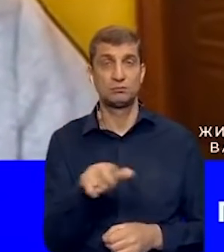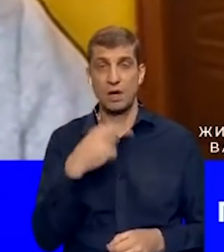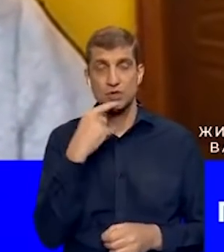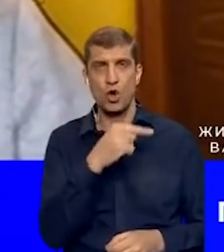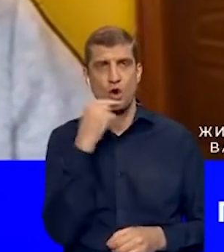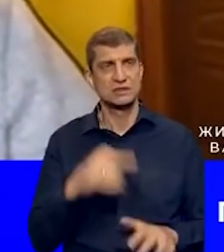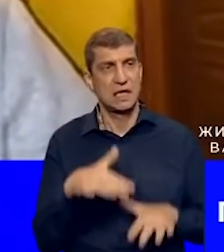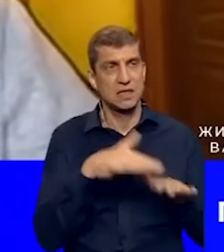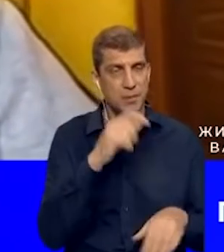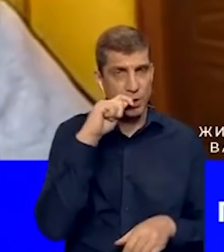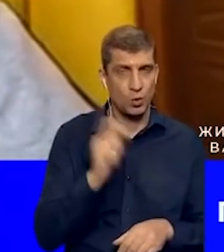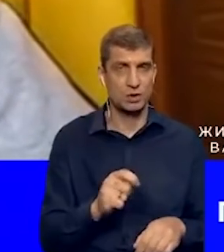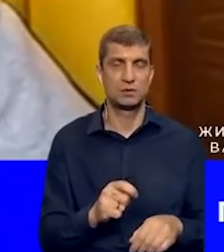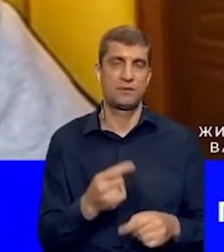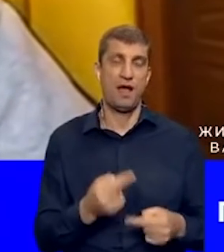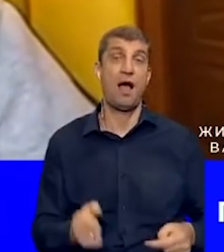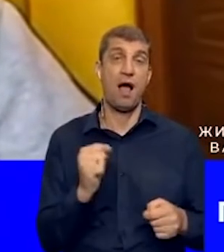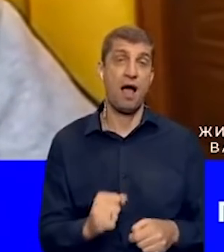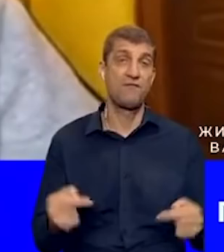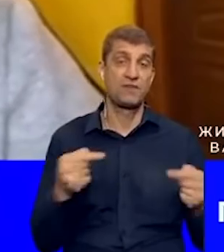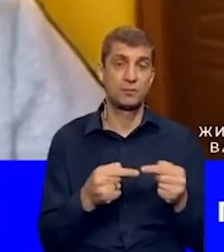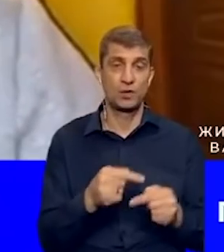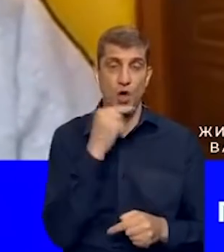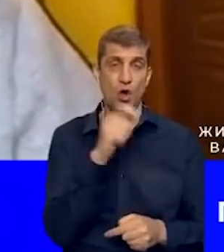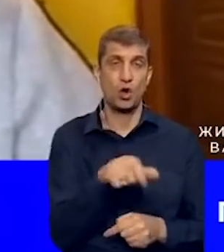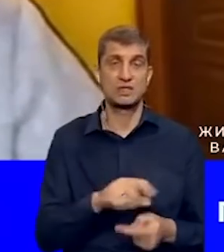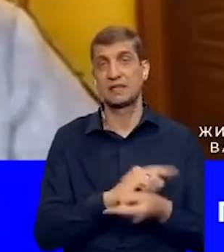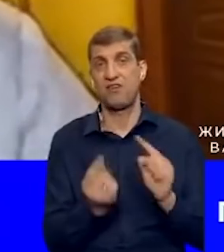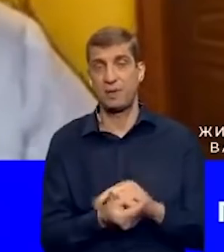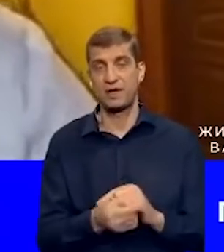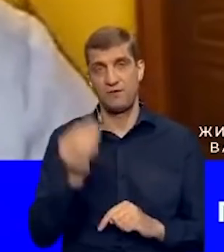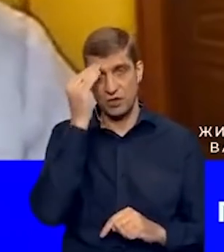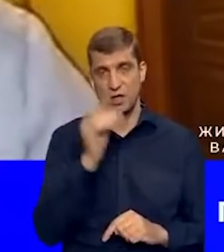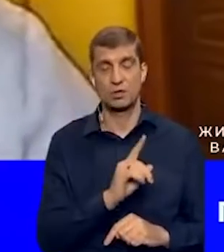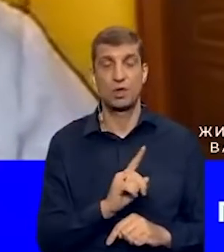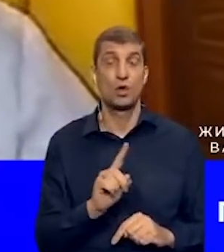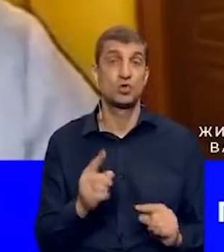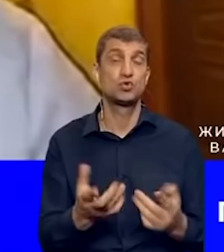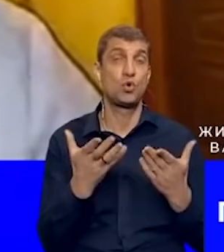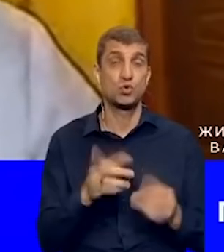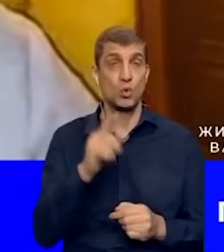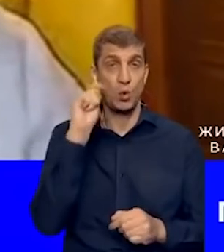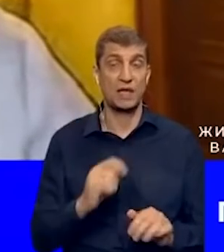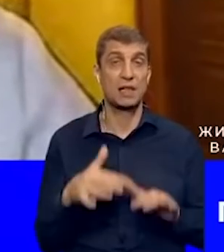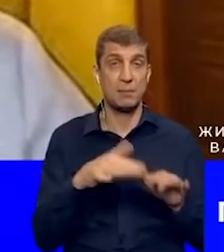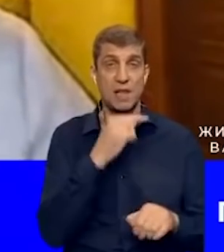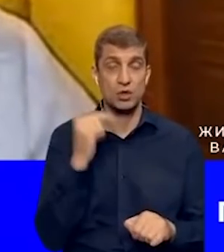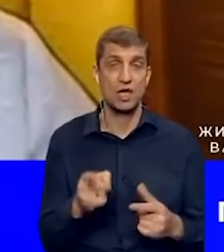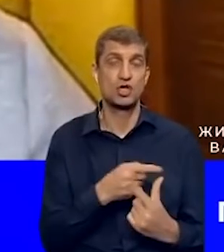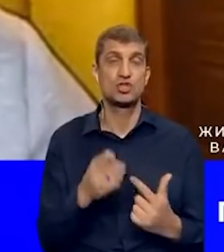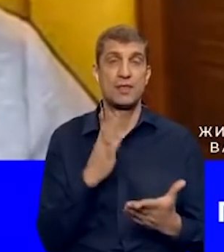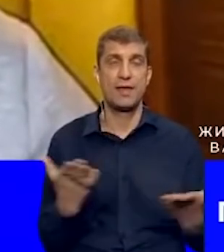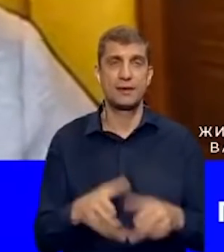Росія нападе на Україну, а відповідно росіяни навпаки вважають чогось, що Україна нападе на Росію. Чи є якісь